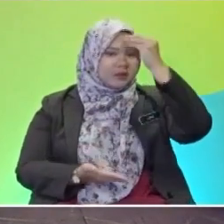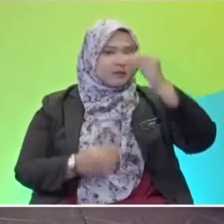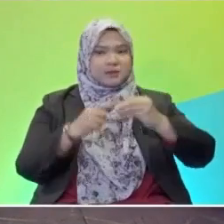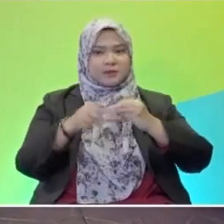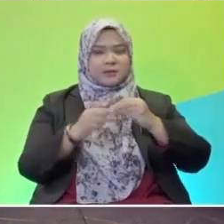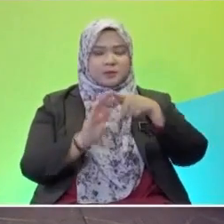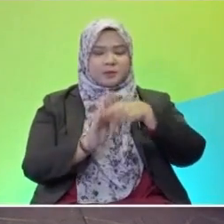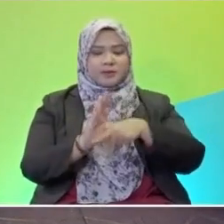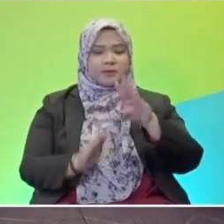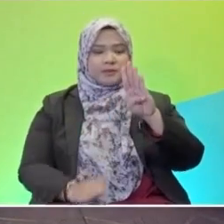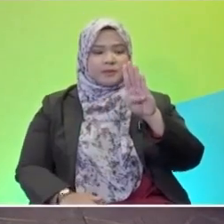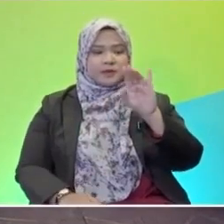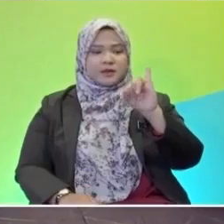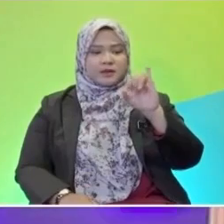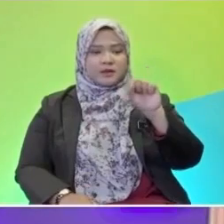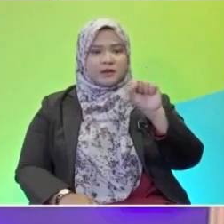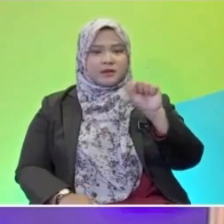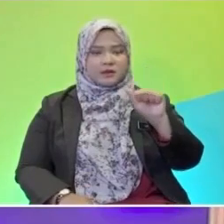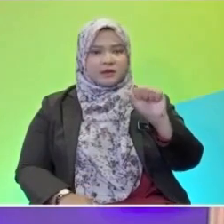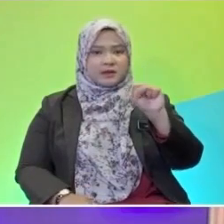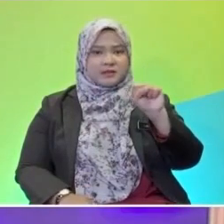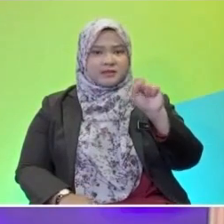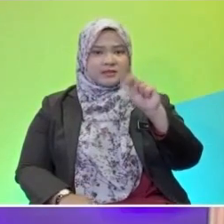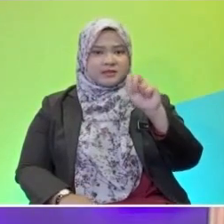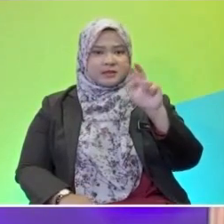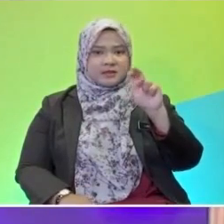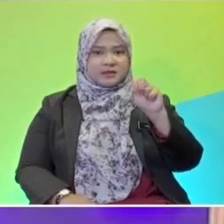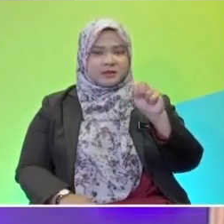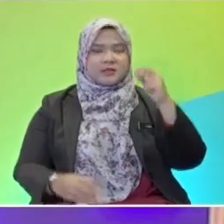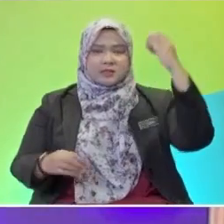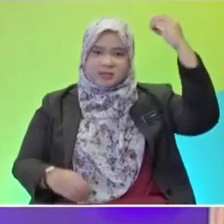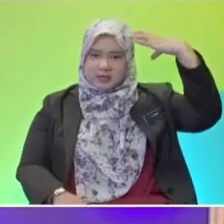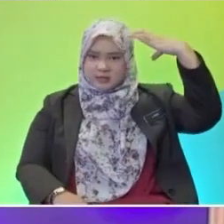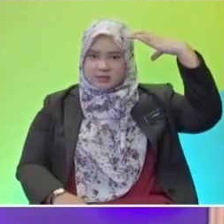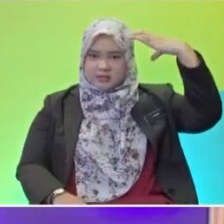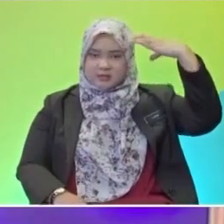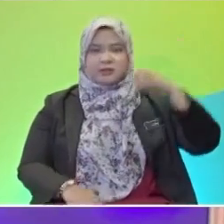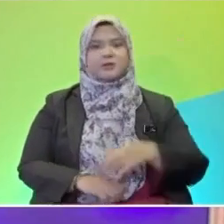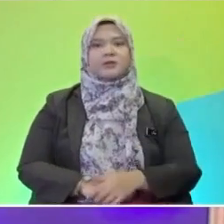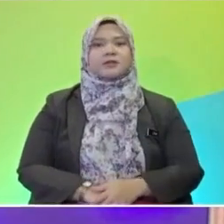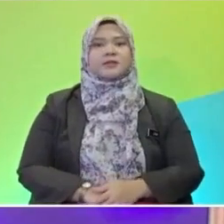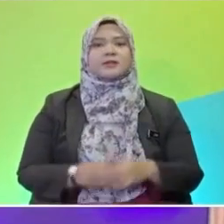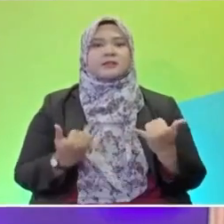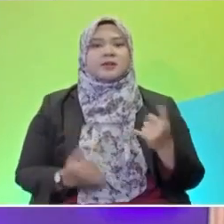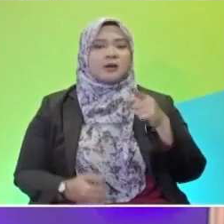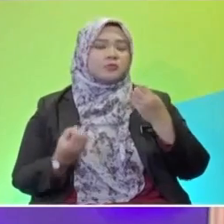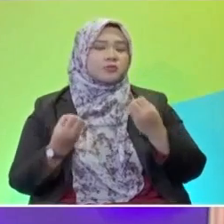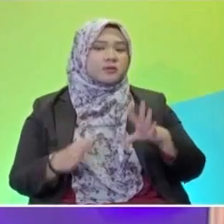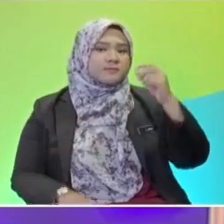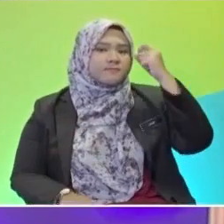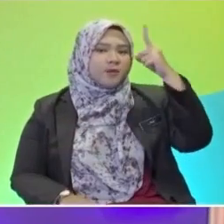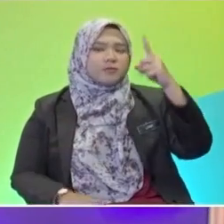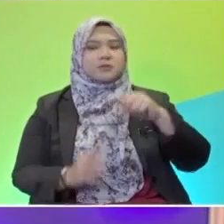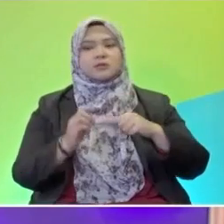lebih besar daripada size-nya yang sebenarnya dan kita dapat juga melihat bagaimana minuman kelihatan bengkok